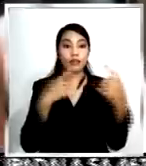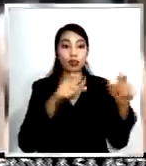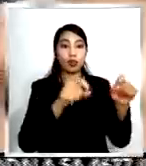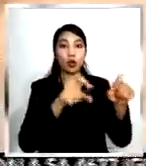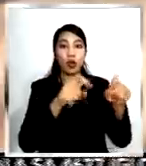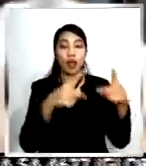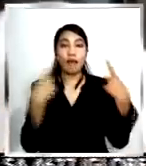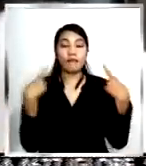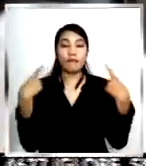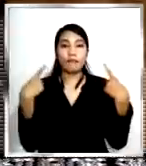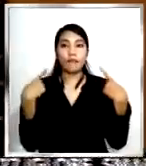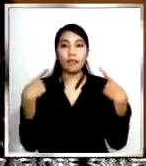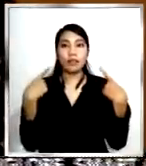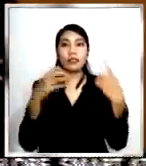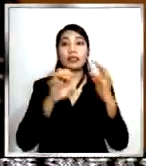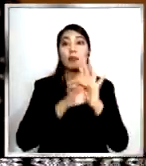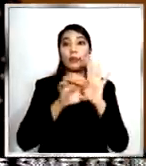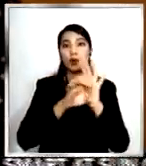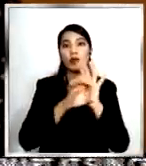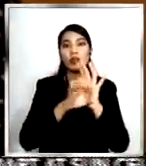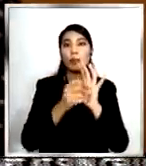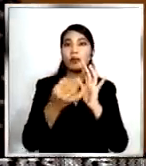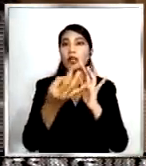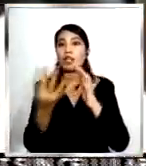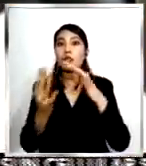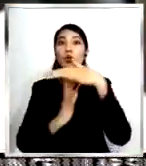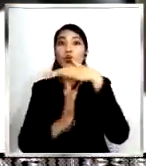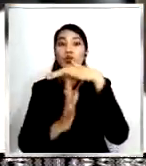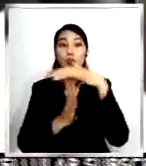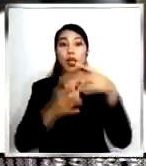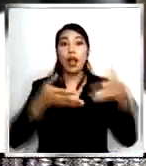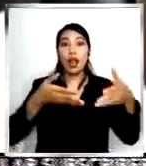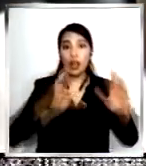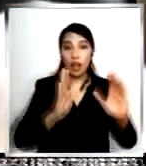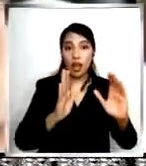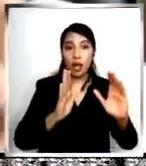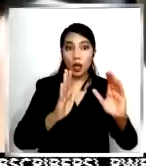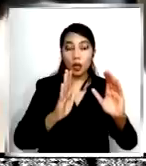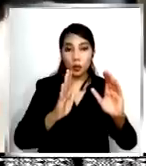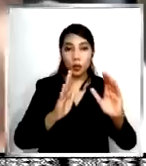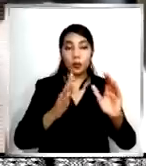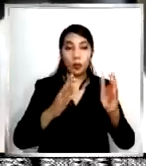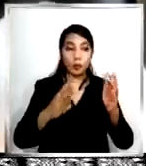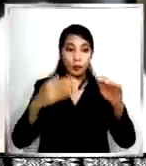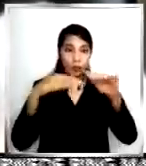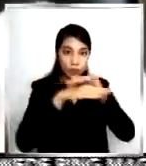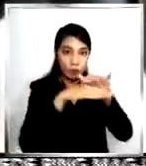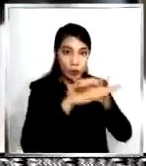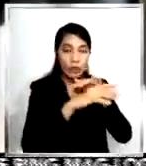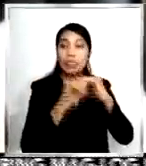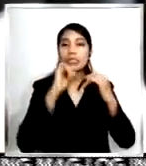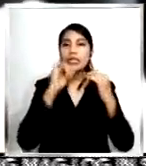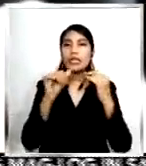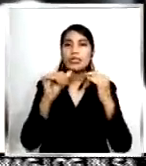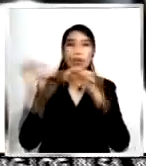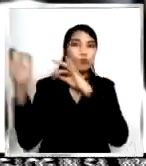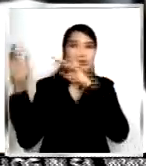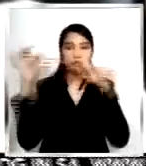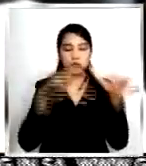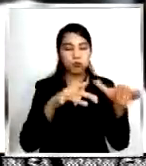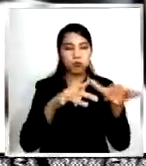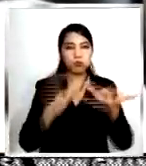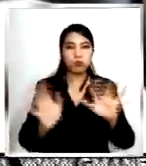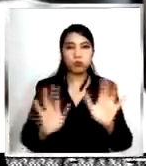of shoppers inside at any given point in time para maiwasan yung crowding, yung